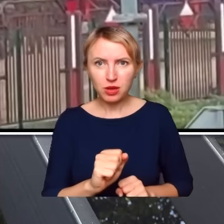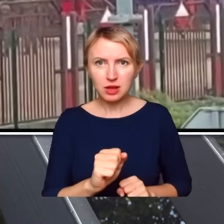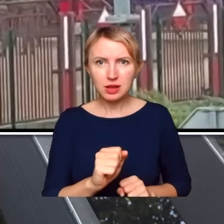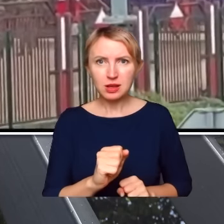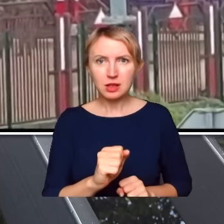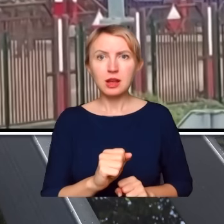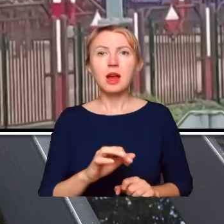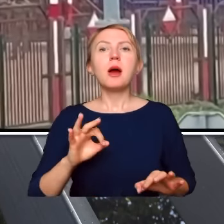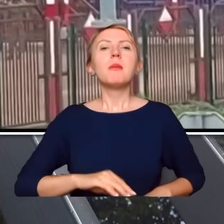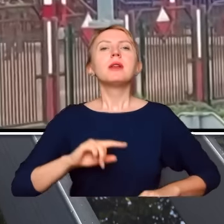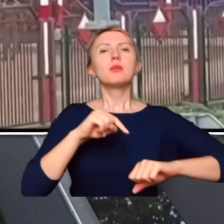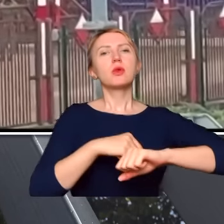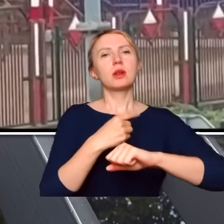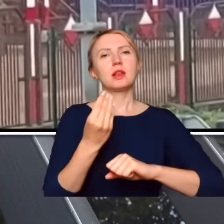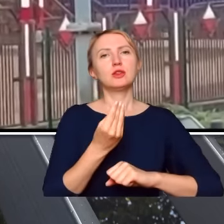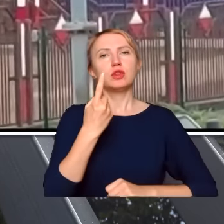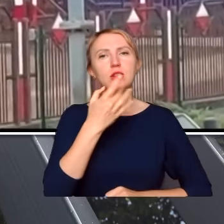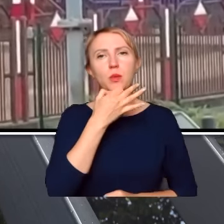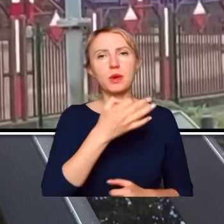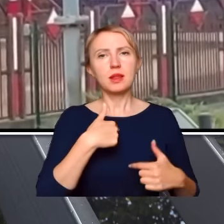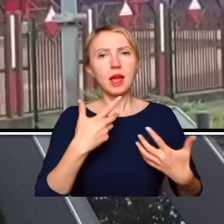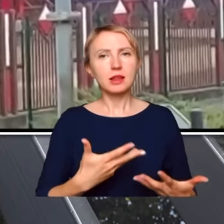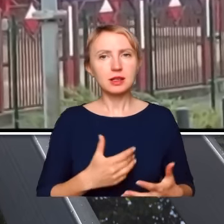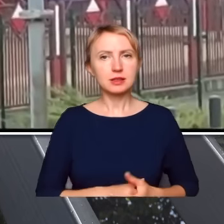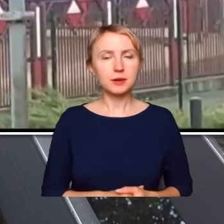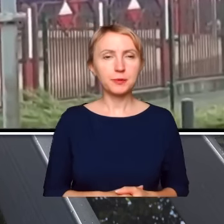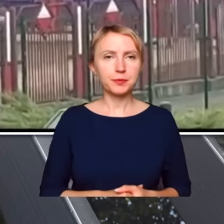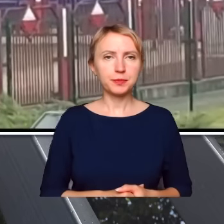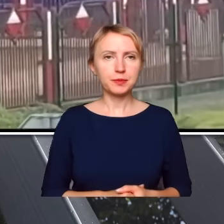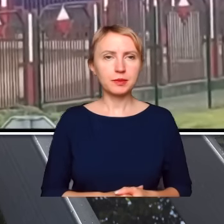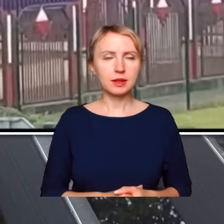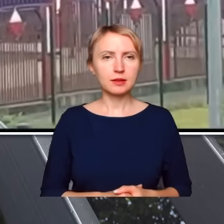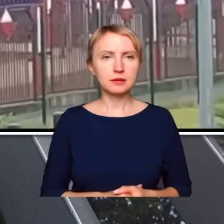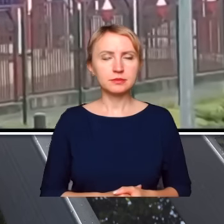chciałem zadać jeszcze jedno pytanie, bo równolegle z